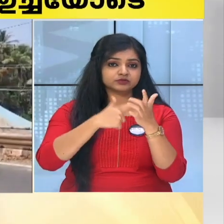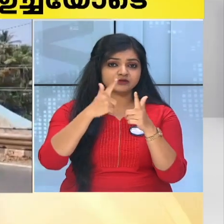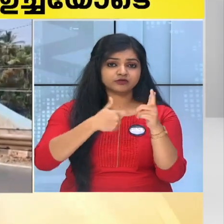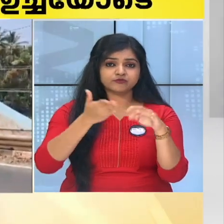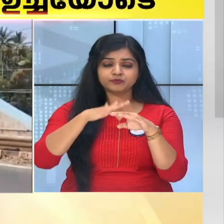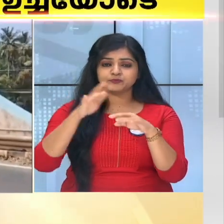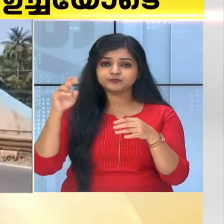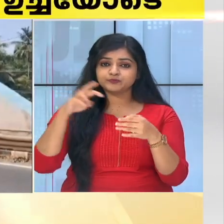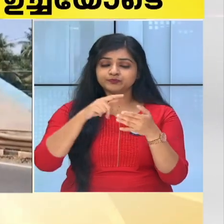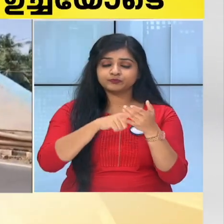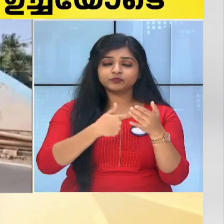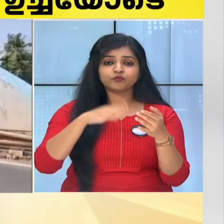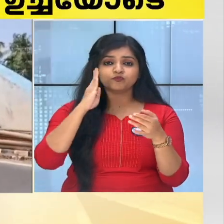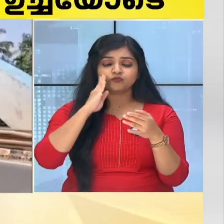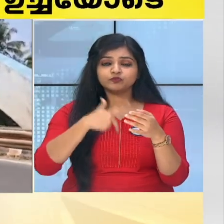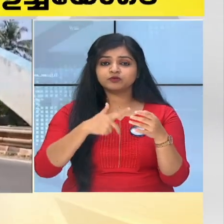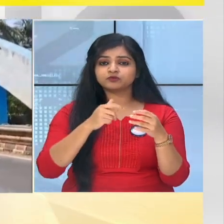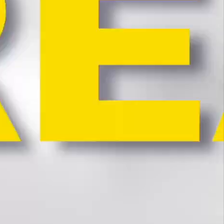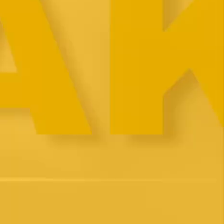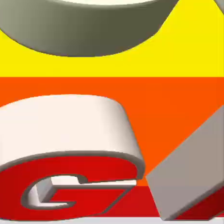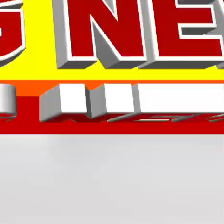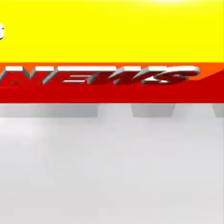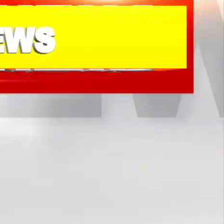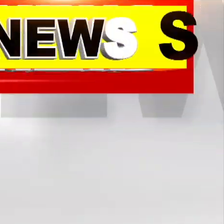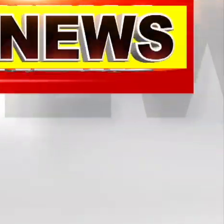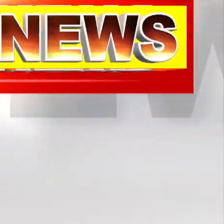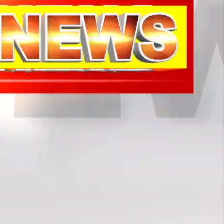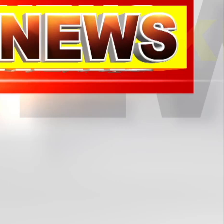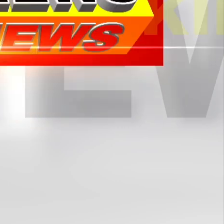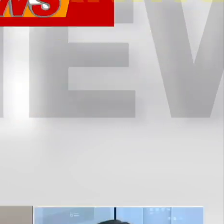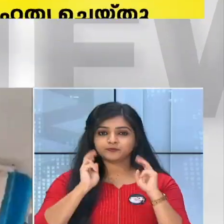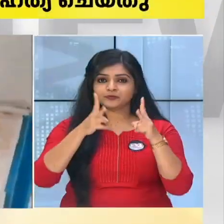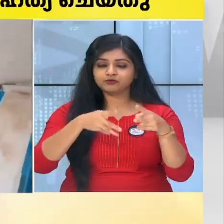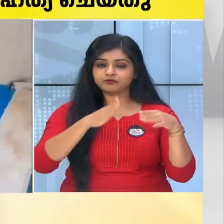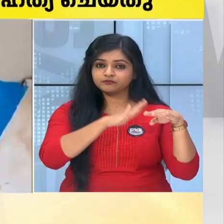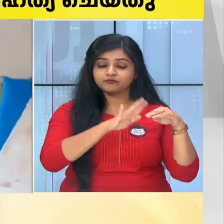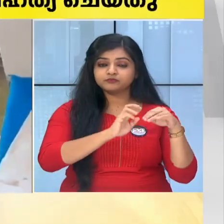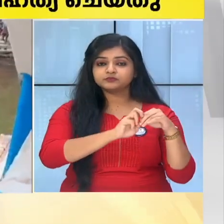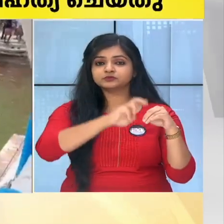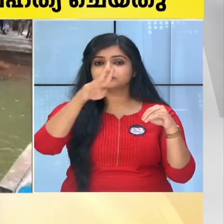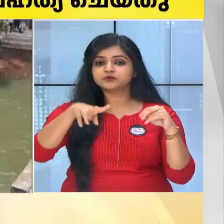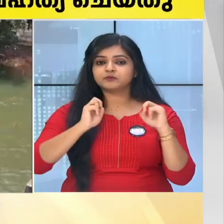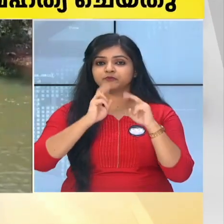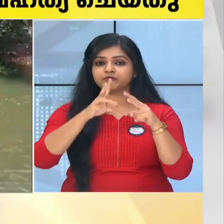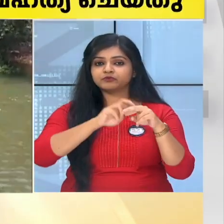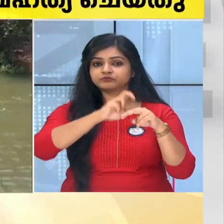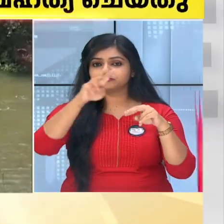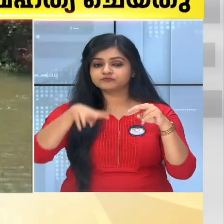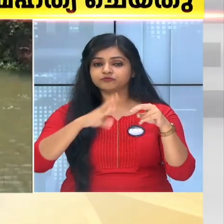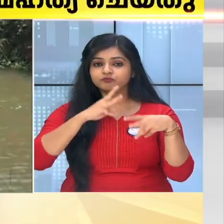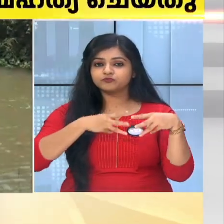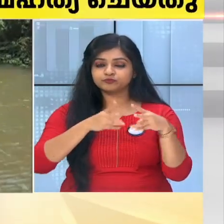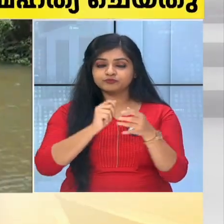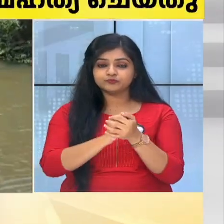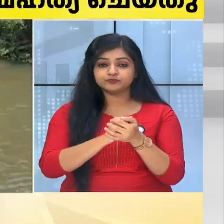രേഖകളും ഫോണും ഉൾപ്പെടെ പാളത്തിൽ വെച്ച ശേഷമാണ് താഴേക്ക് എടുത്ത് ചാടിയിട്ടുള്ളത്. എന്താണെങ്കിലും ഇൻക്വസ്റ്റ് നടപടികൾക്ക് ശേഷം മൃതദേഹം വിട്ടു നൽകും.